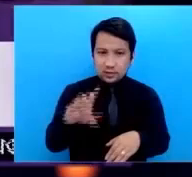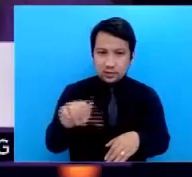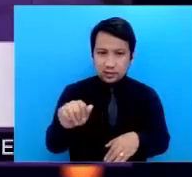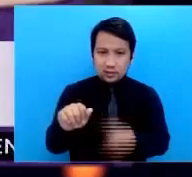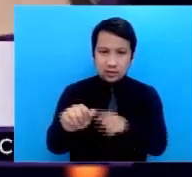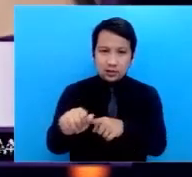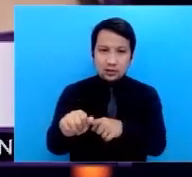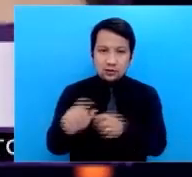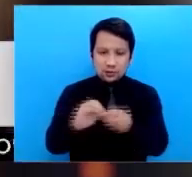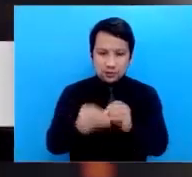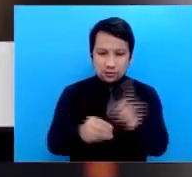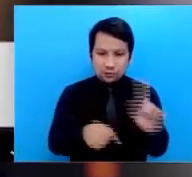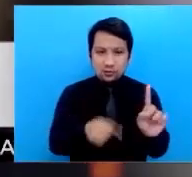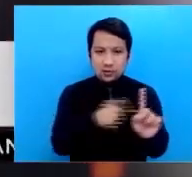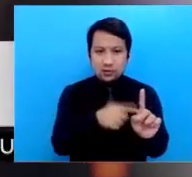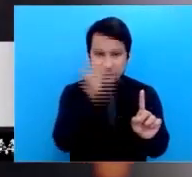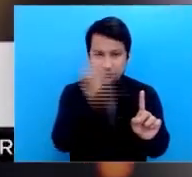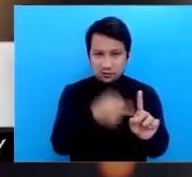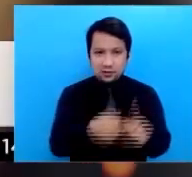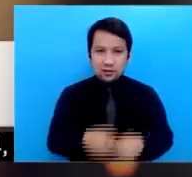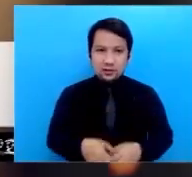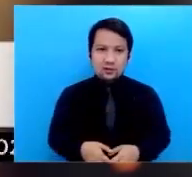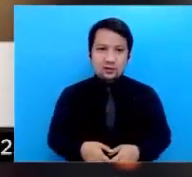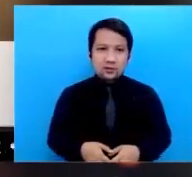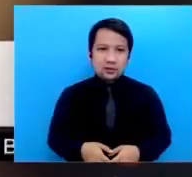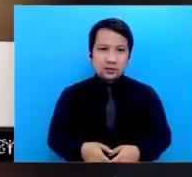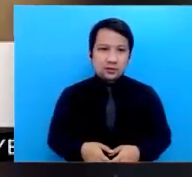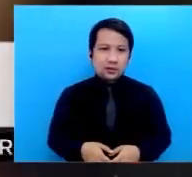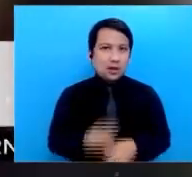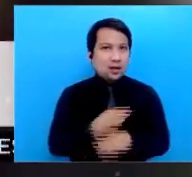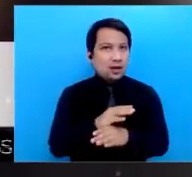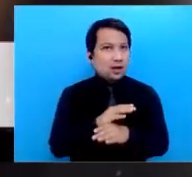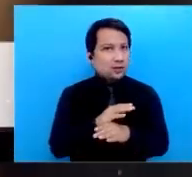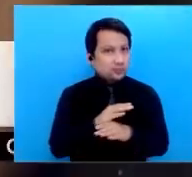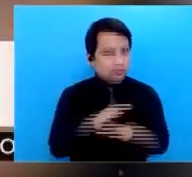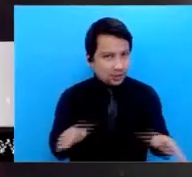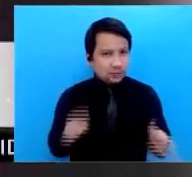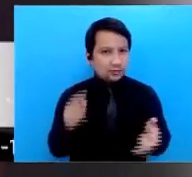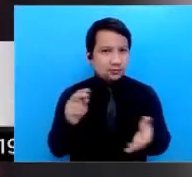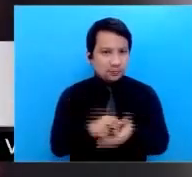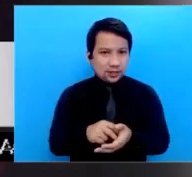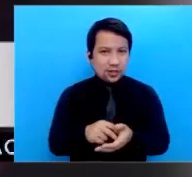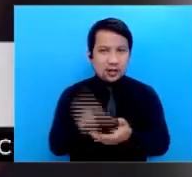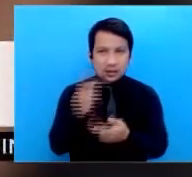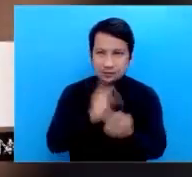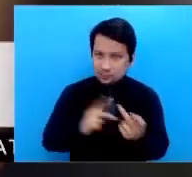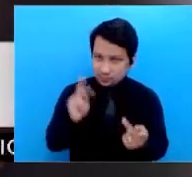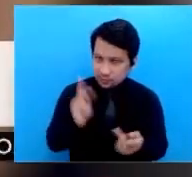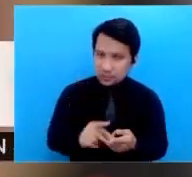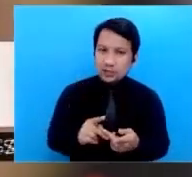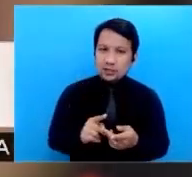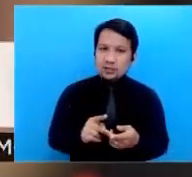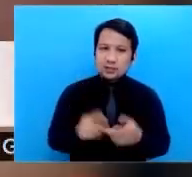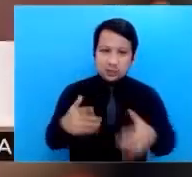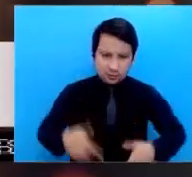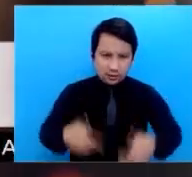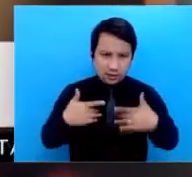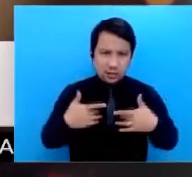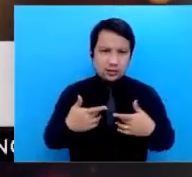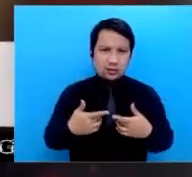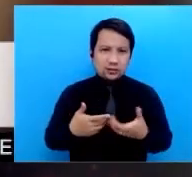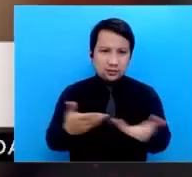number one. I've been stuck being perfect my whole entire life. And